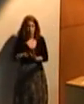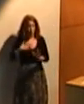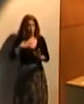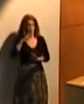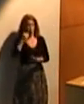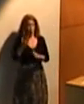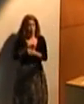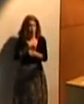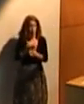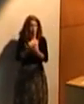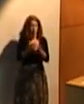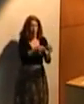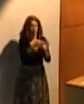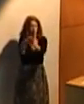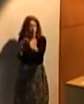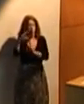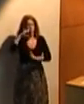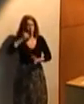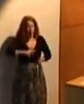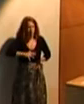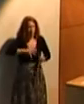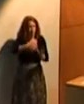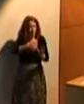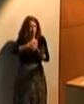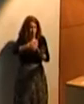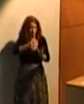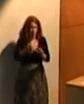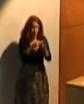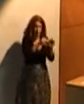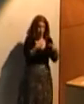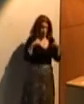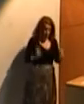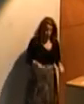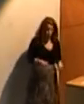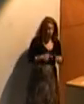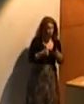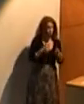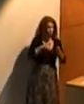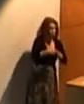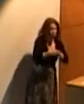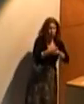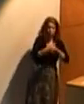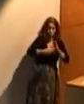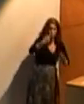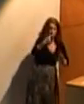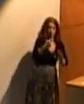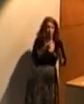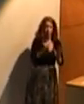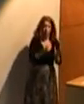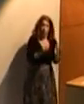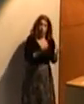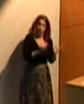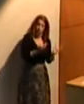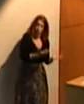le transhumanisme dire si je suis capable de refaire recoder modifié alors là il ya quelque chose de l'ordre effectivement delà de l'idée